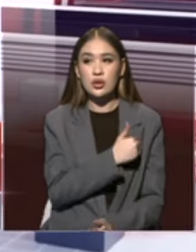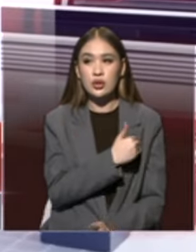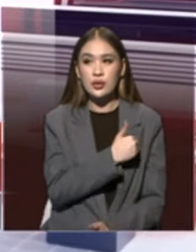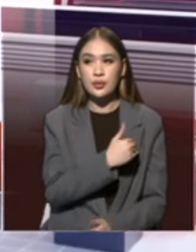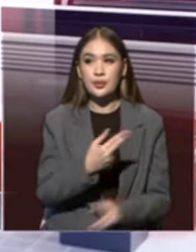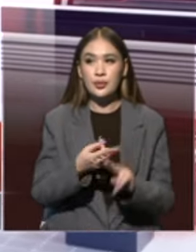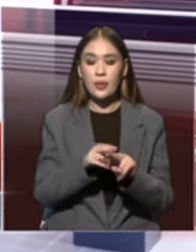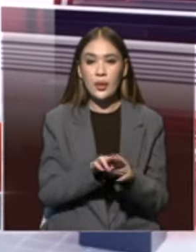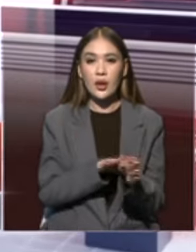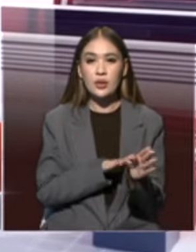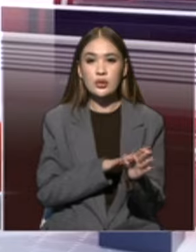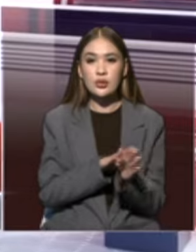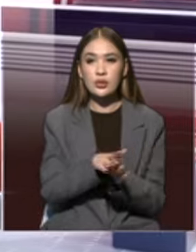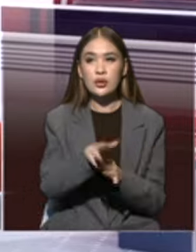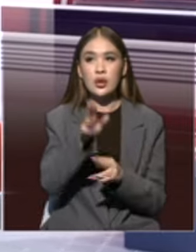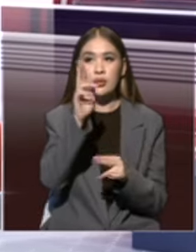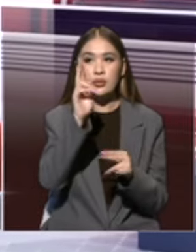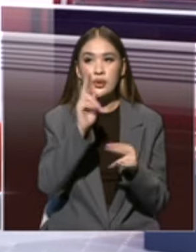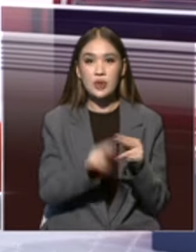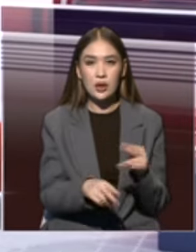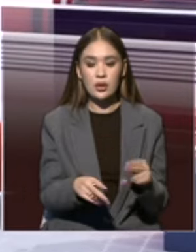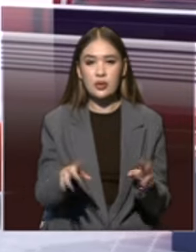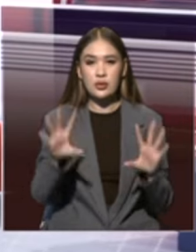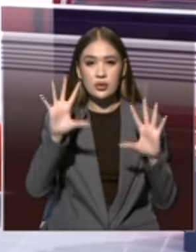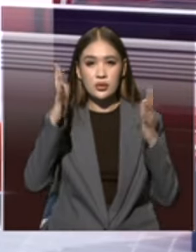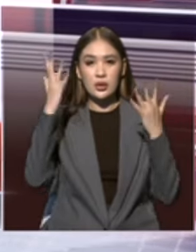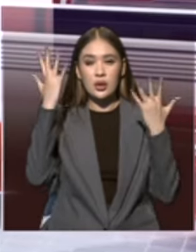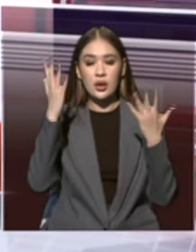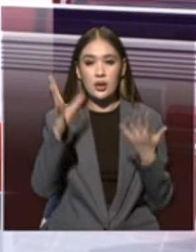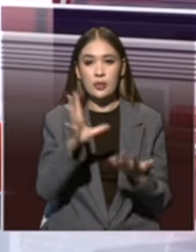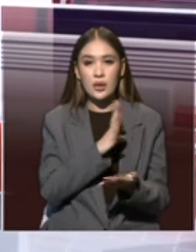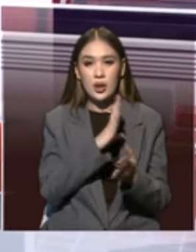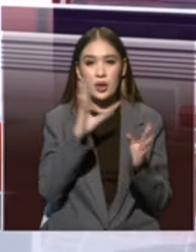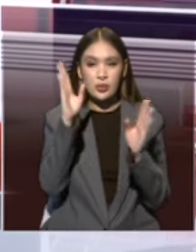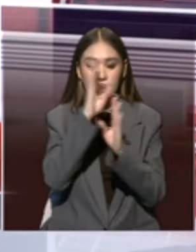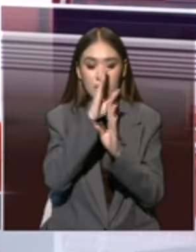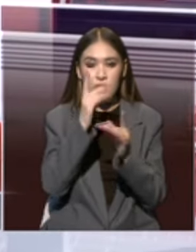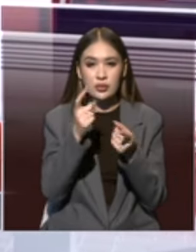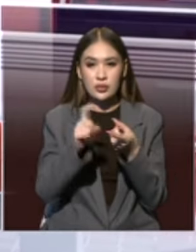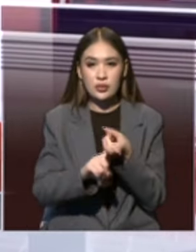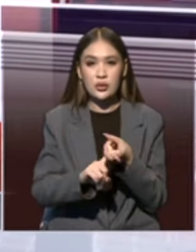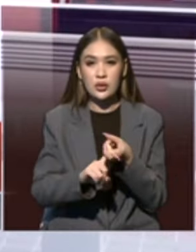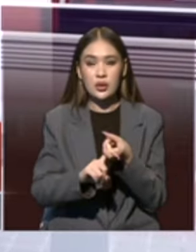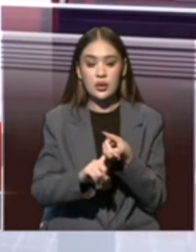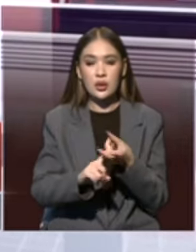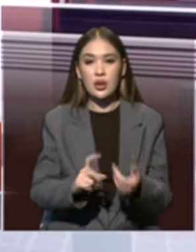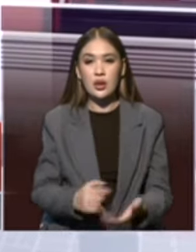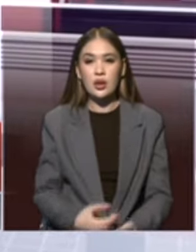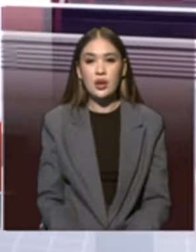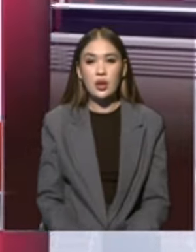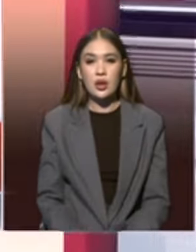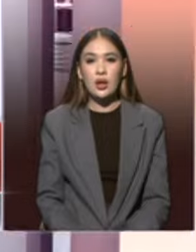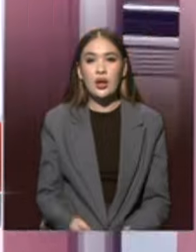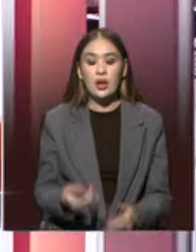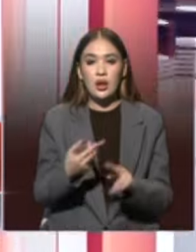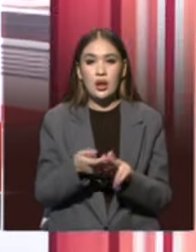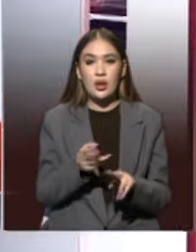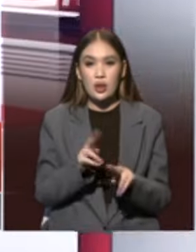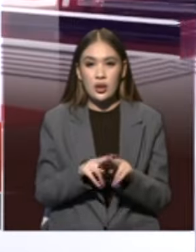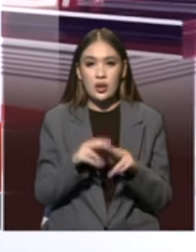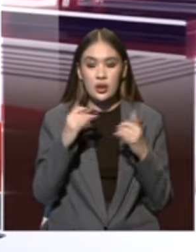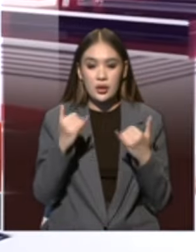болып біте бергенде осындай жағдайға тап болдық. Енді осы жағдай басымыздан өтіп